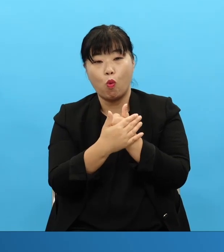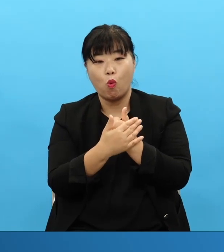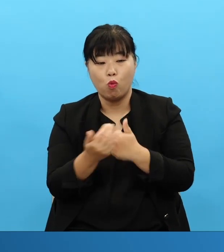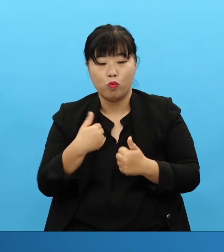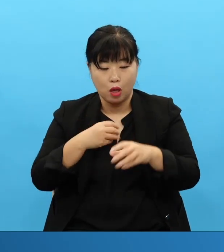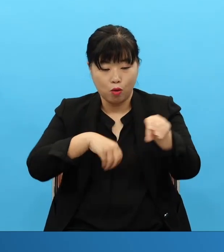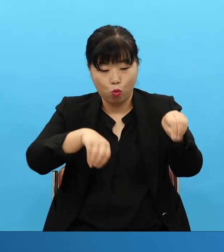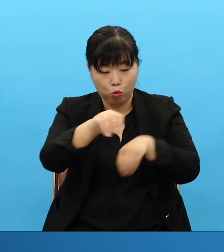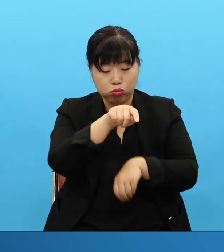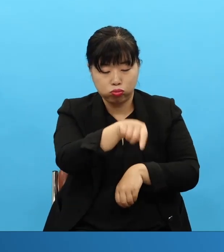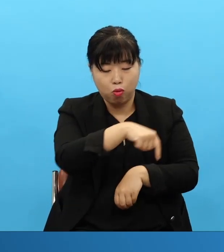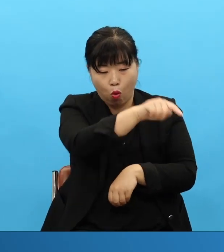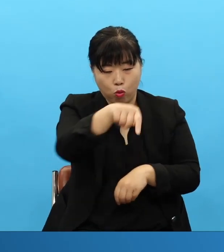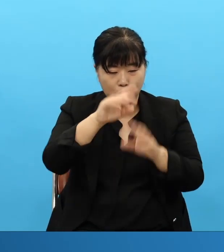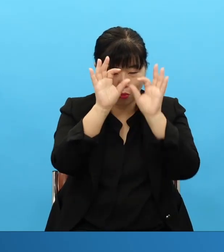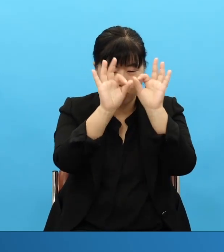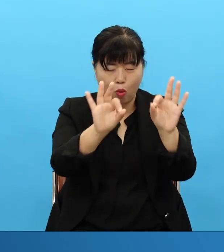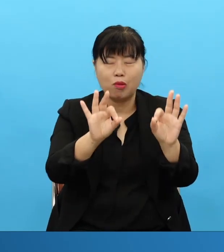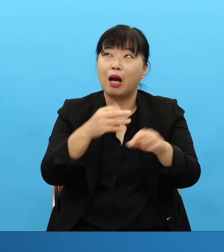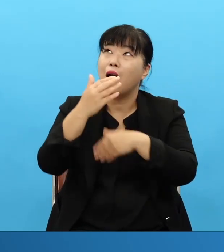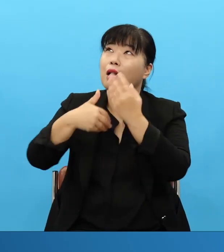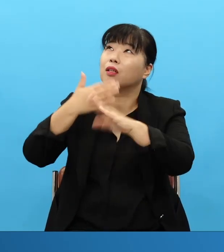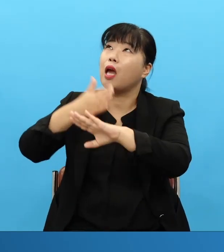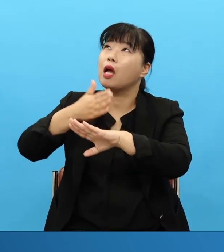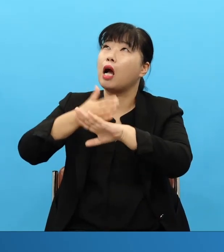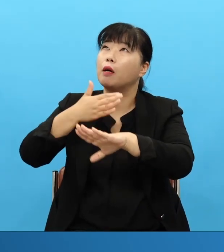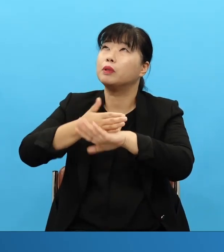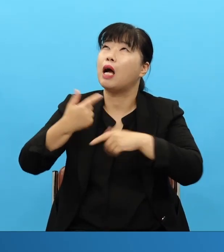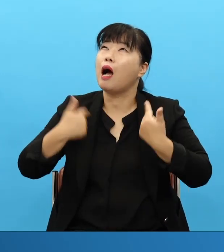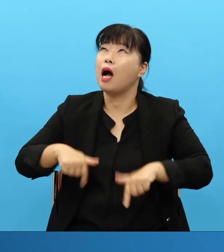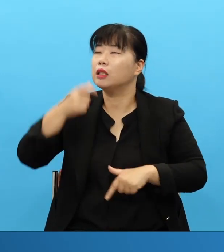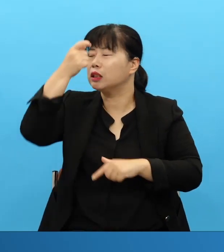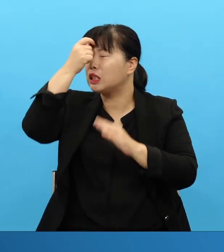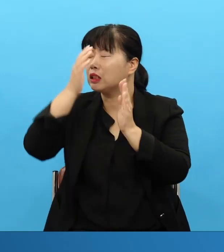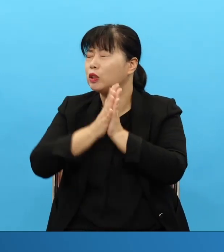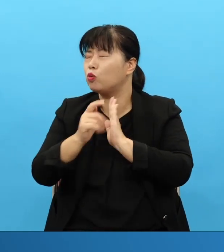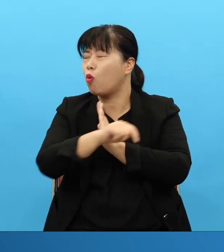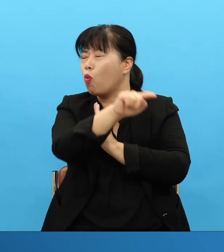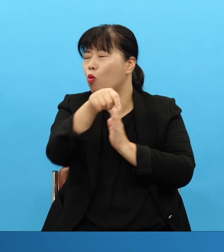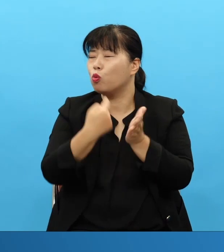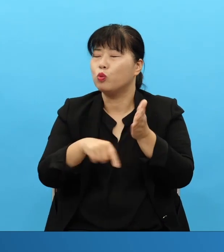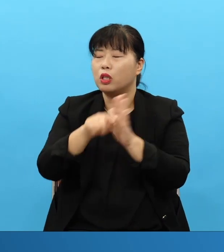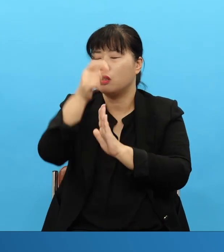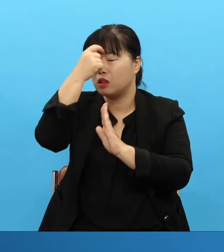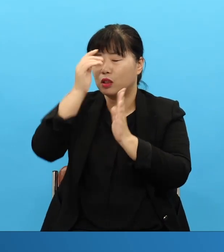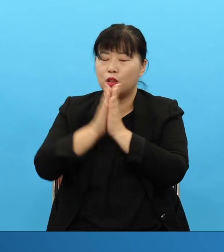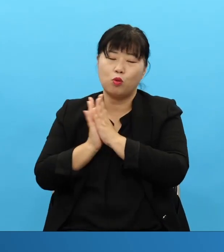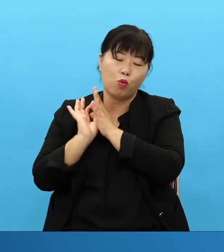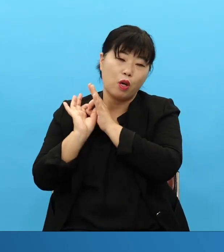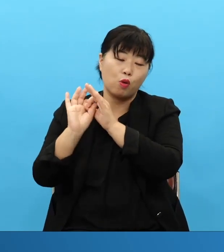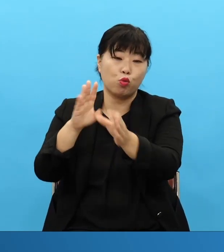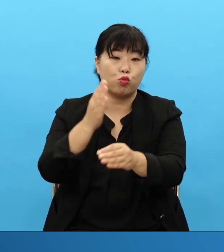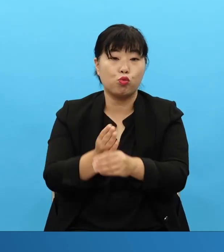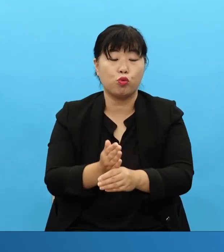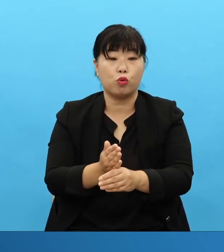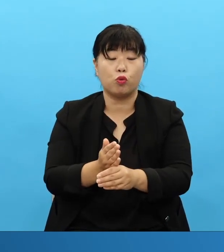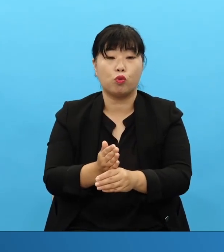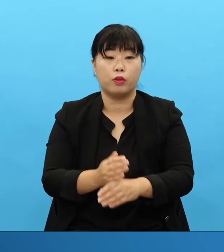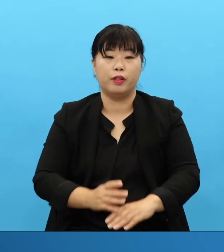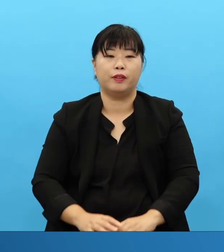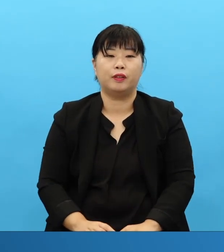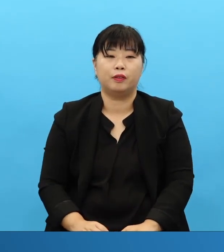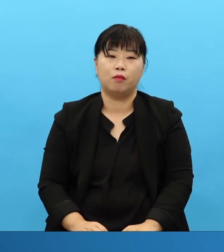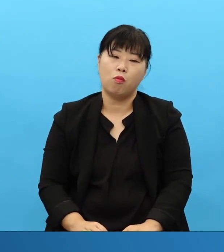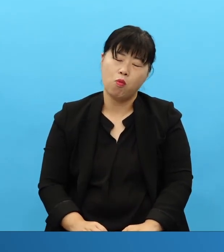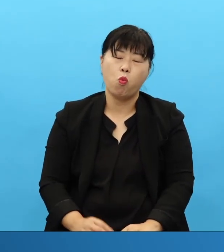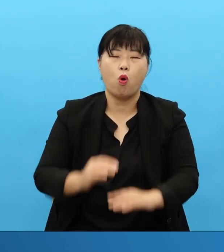our prayers. 그걸로 끝입니다. And it ends with that. 그래서 여러분이 중직자가 받을 응답들이 얼마나 크게 준비되어 있는지